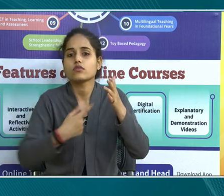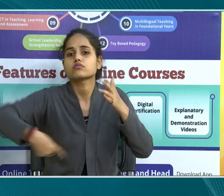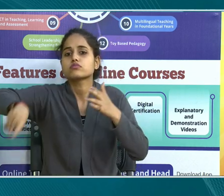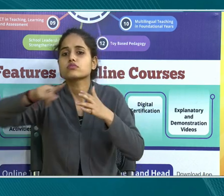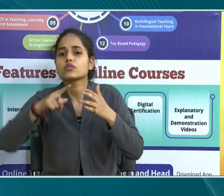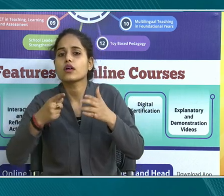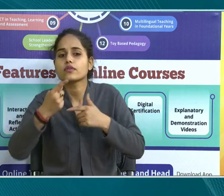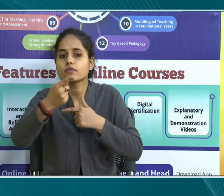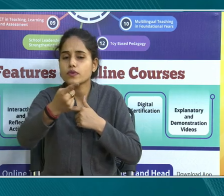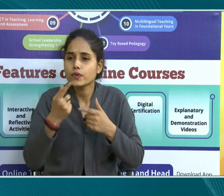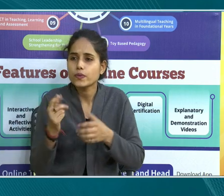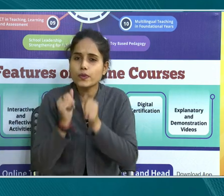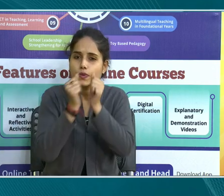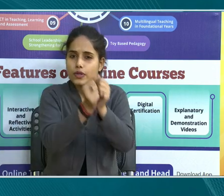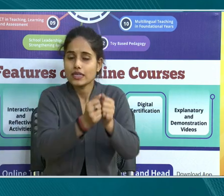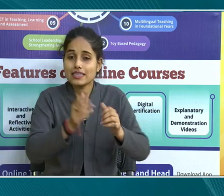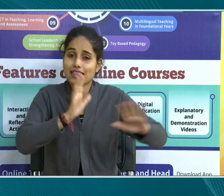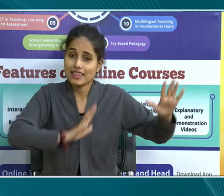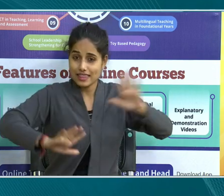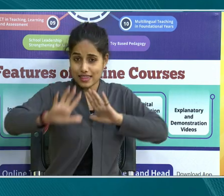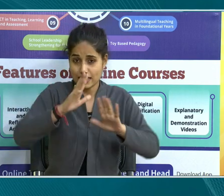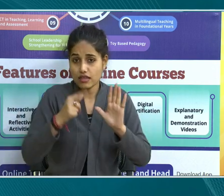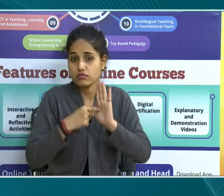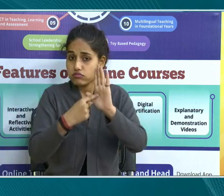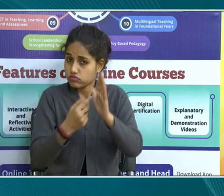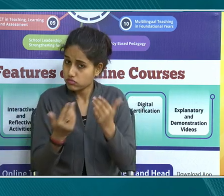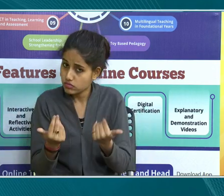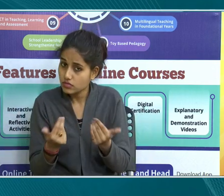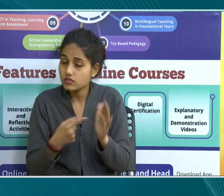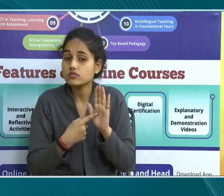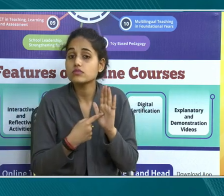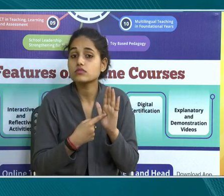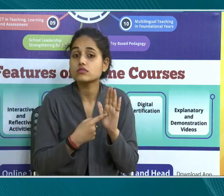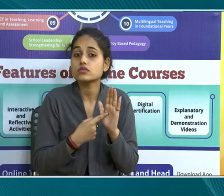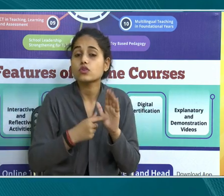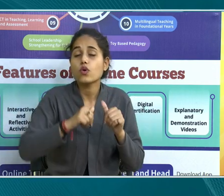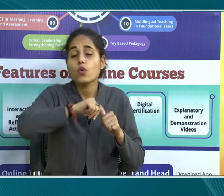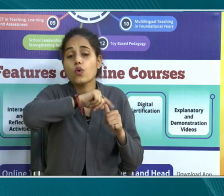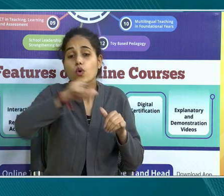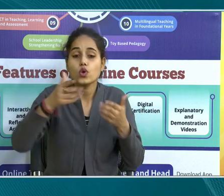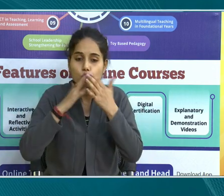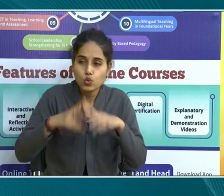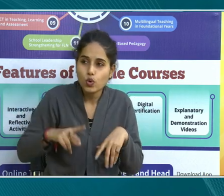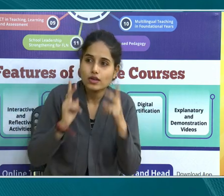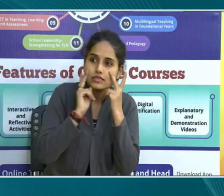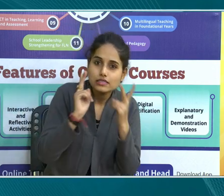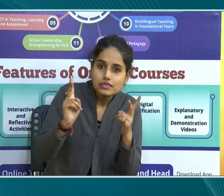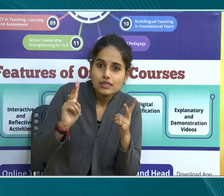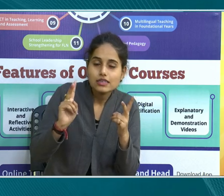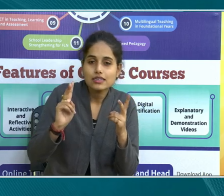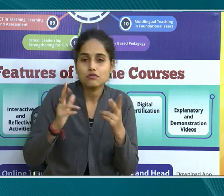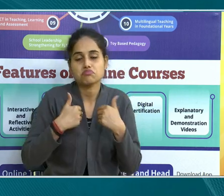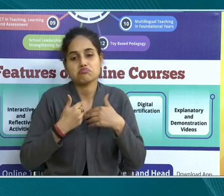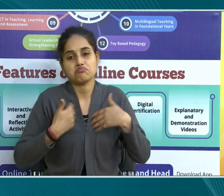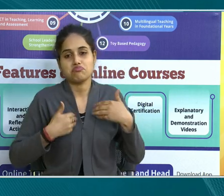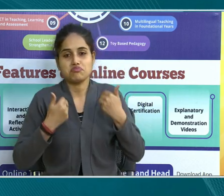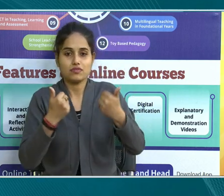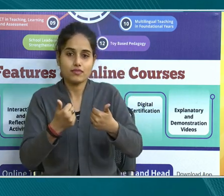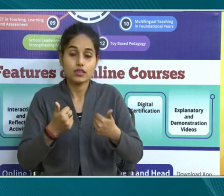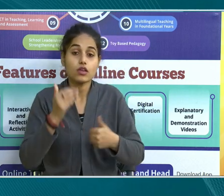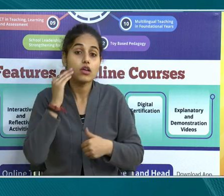inaction कर सकते हैं, drama कर सकते हैं और सब के लिए बड़ा अच्छा होता है अगर हम फील्ड विजट पे जाएं और